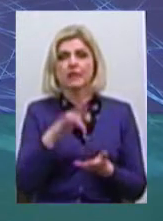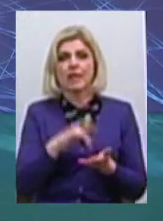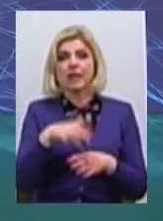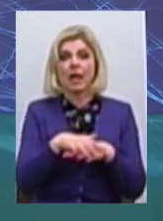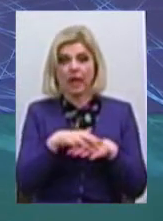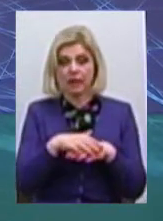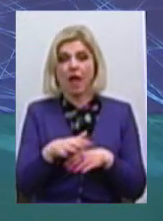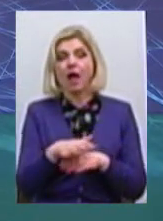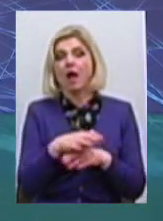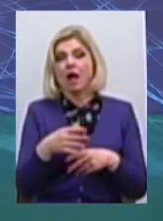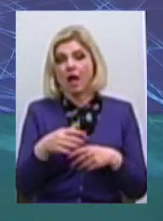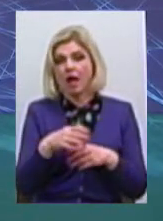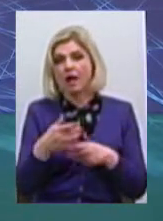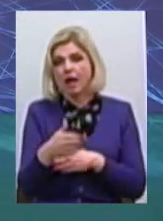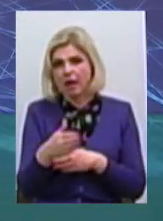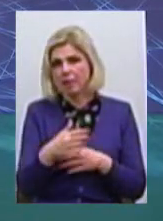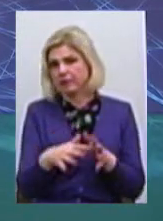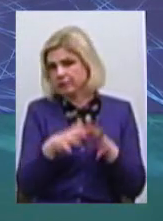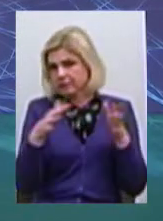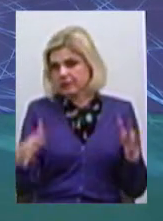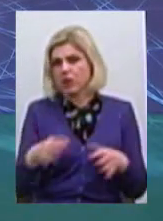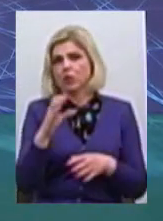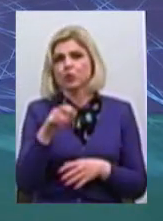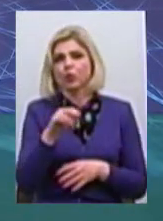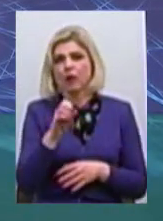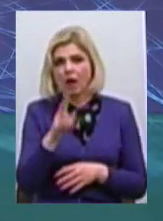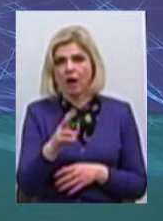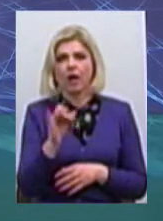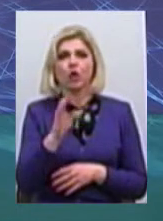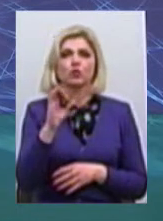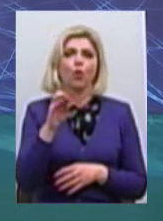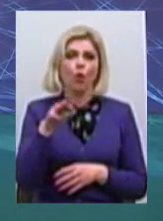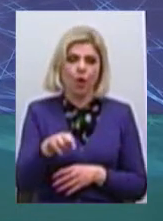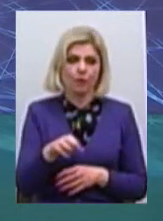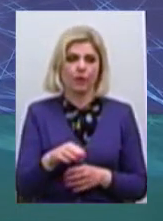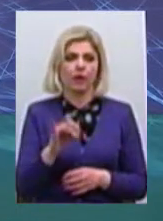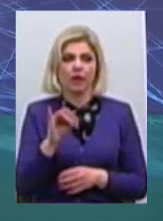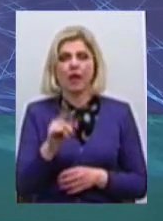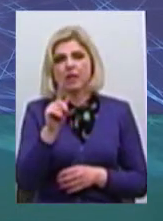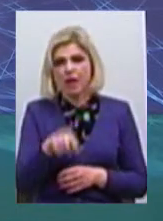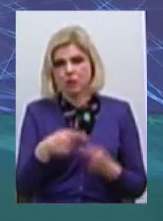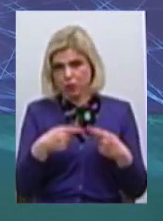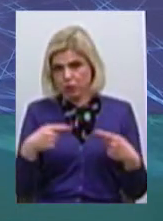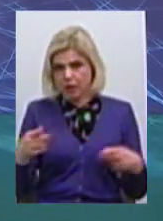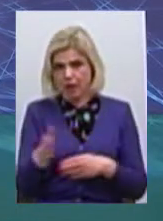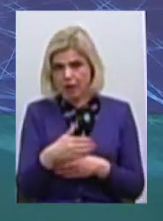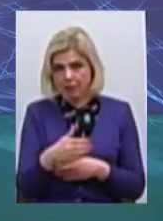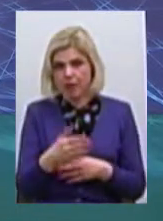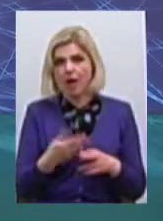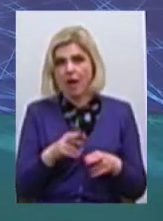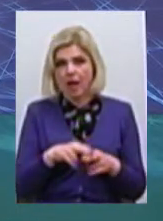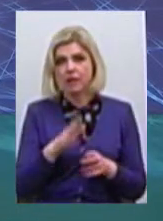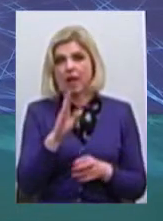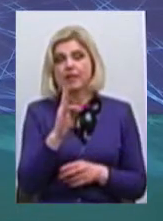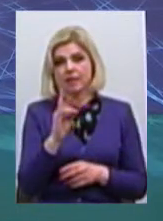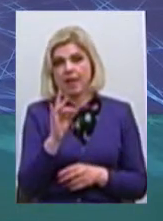завалено. И судак, и сом. Иногда простреливают и та же осетрина. И это в море. И так